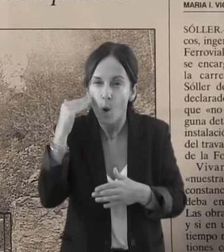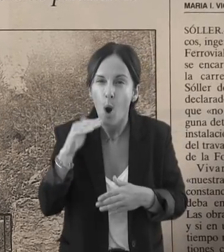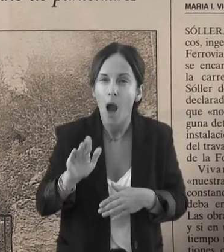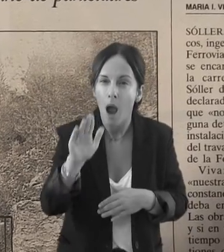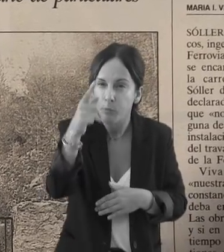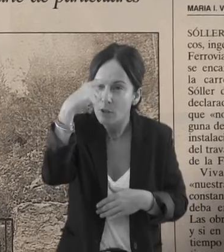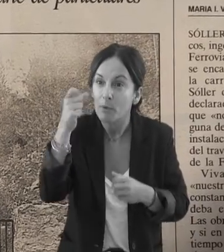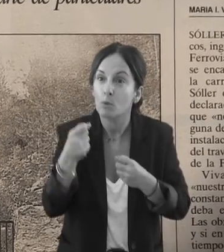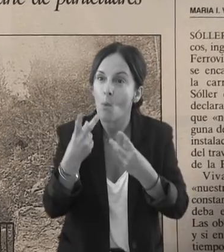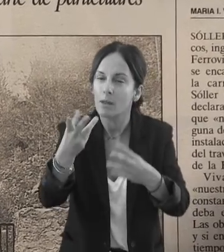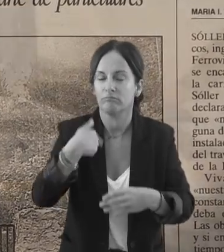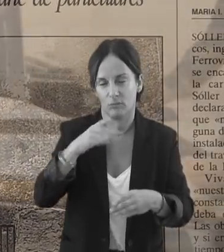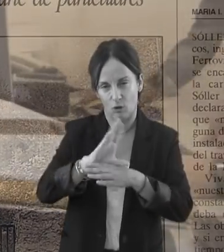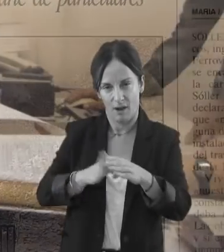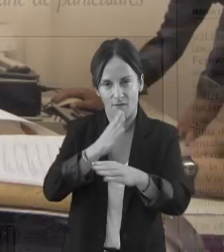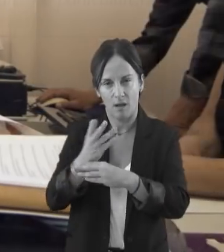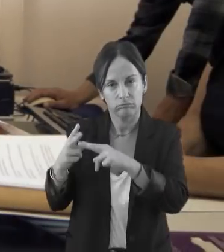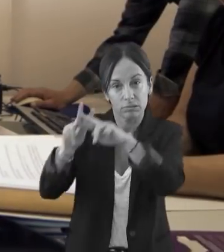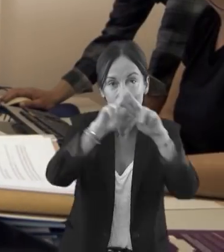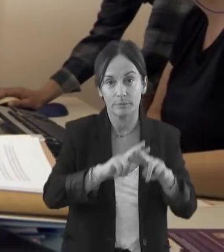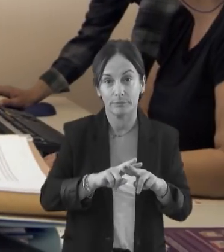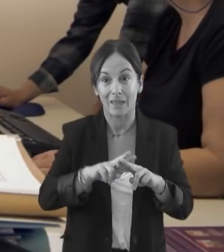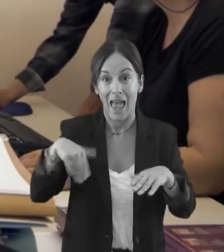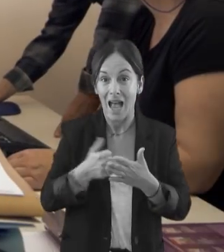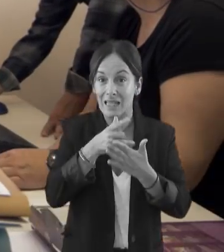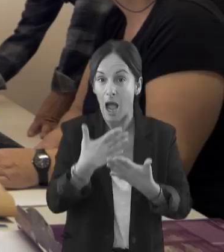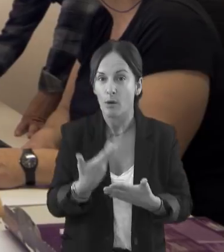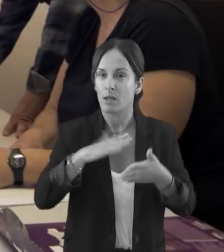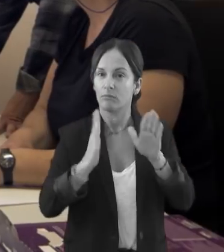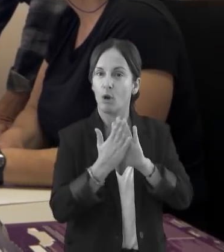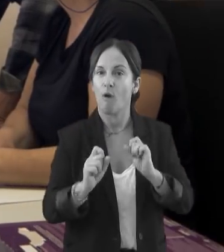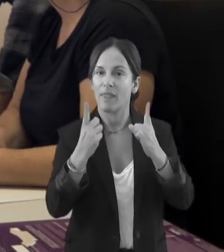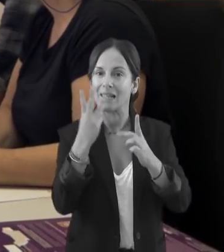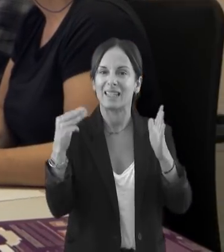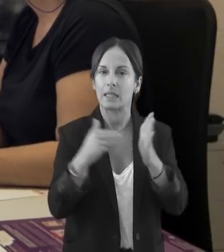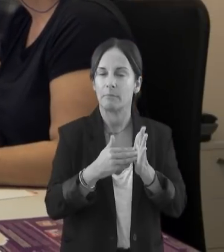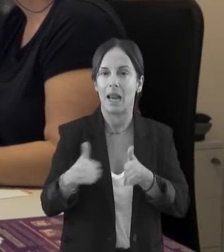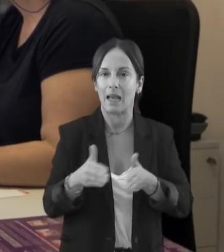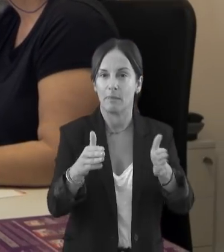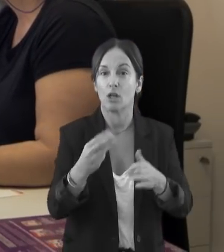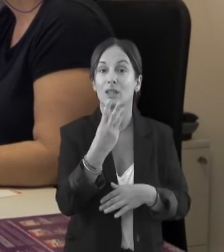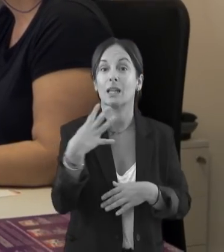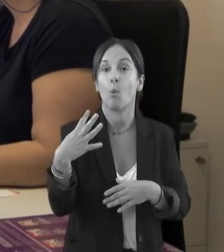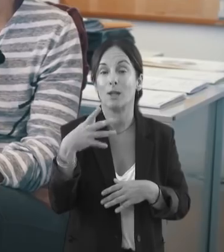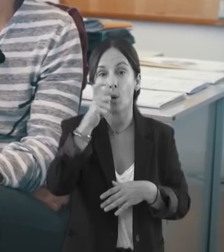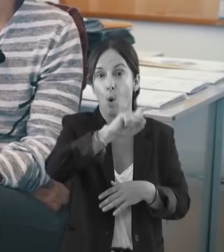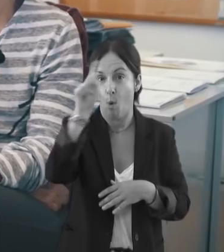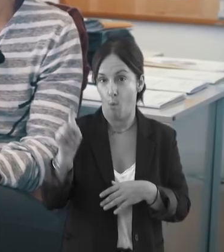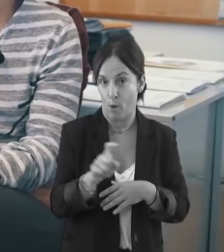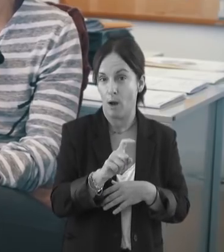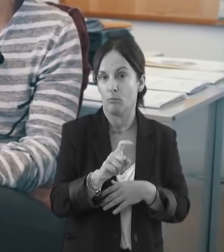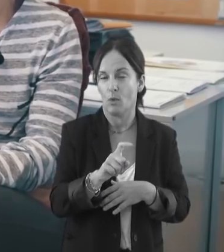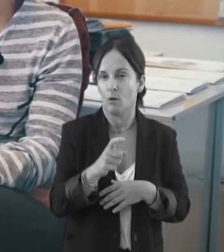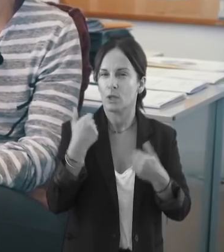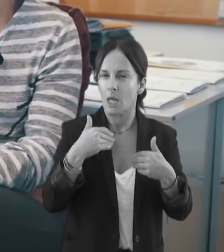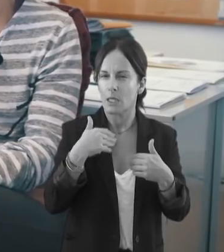muntanya, i després s'ha estès a tota l'illa de Mallorca. La catalogació de camins és un servei que el Consell de Mallorca ofereix des de fa molts